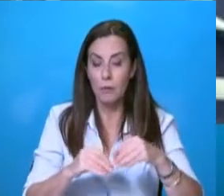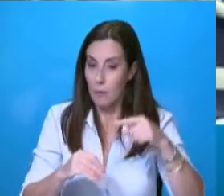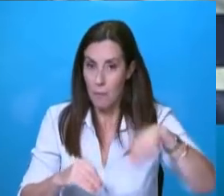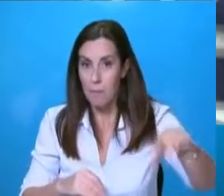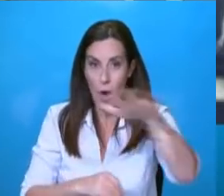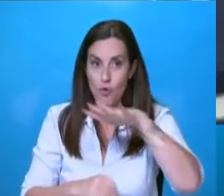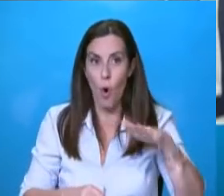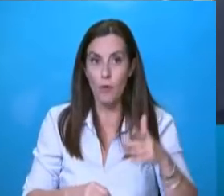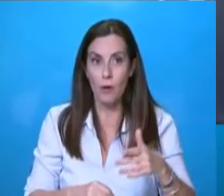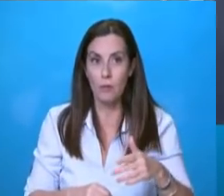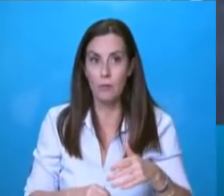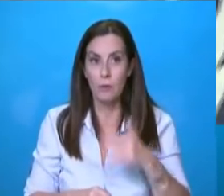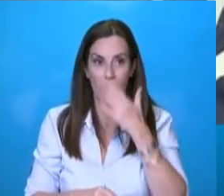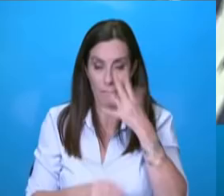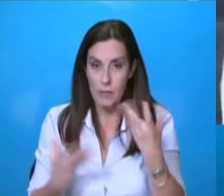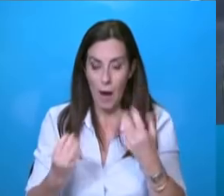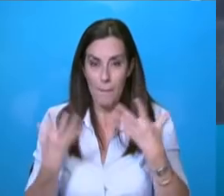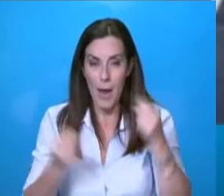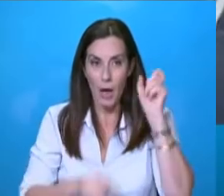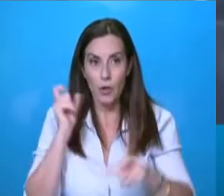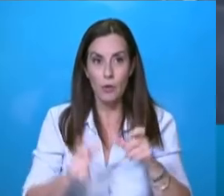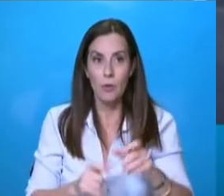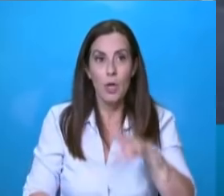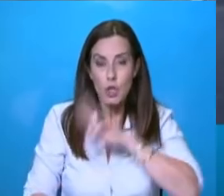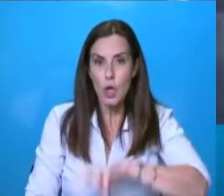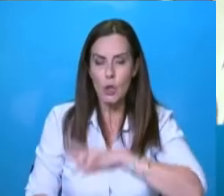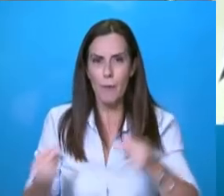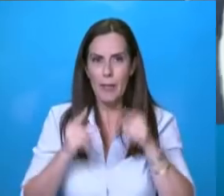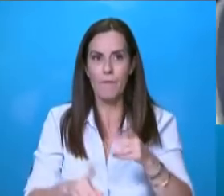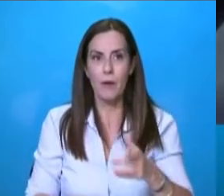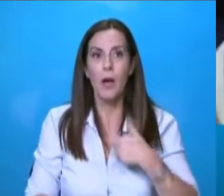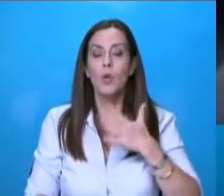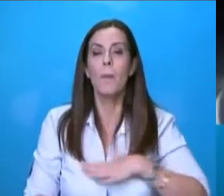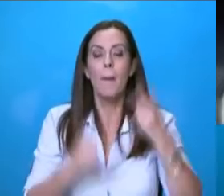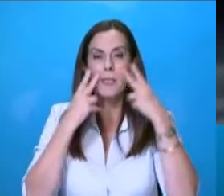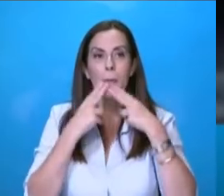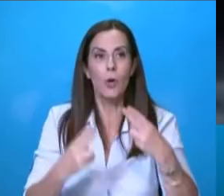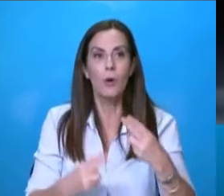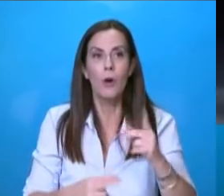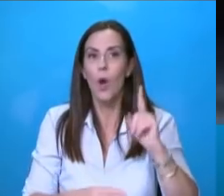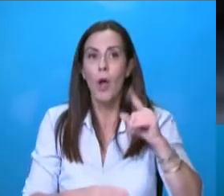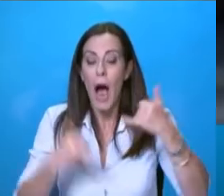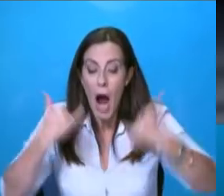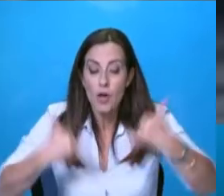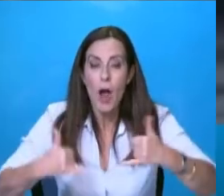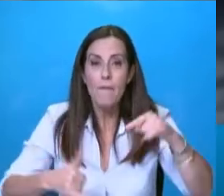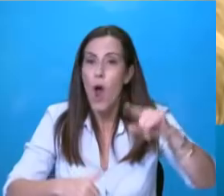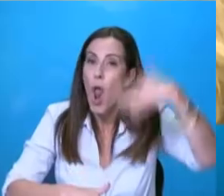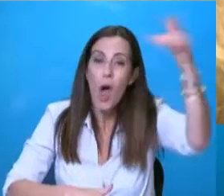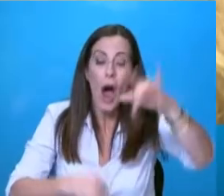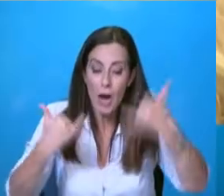וקבליה, ואני בטוח שאפשר לזה מסע קריטי, שסובלים מהתופעה הזאת. אנחנו חוצים פתרון לא לעוד 5 שנים, פתרון כאן